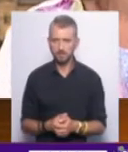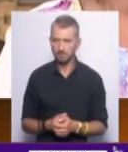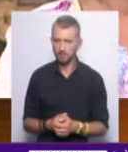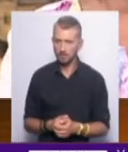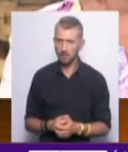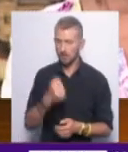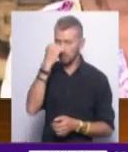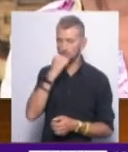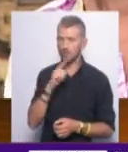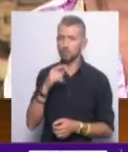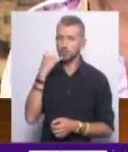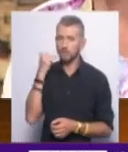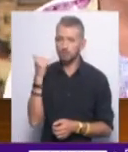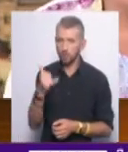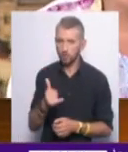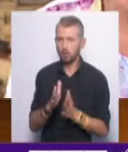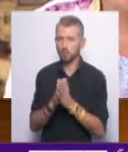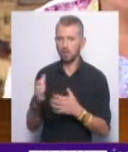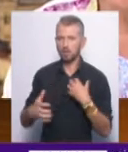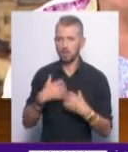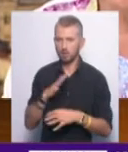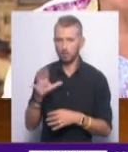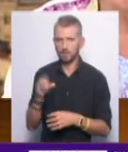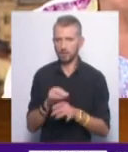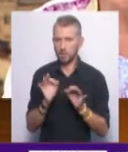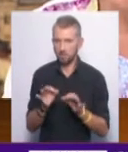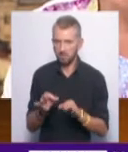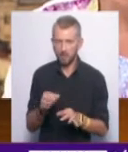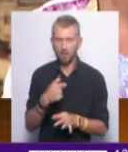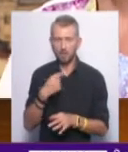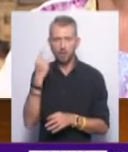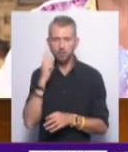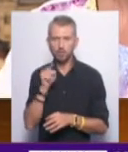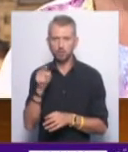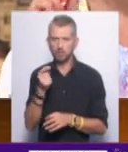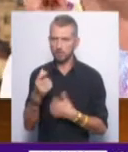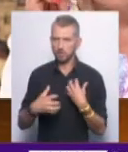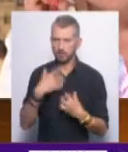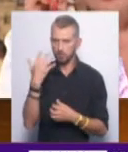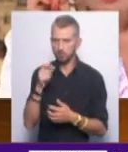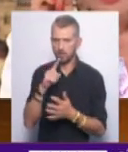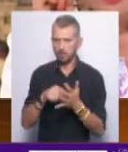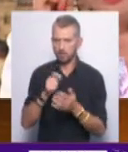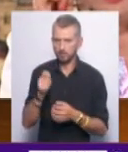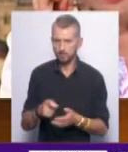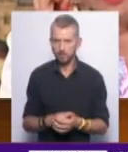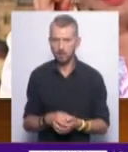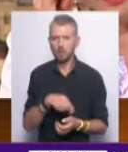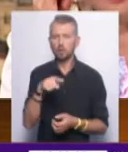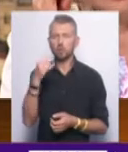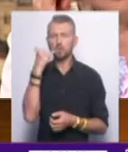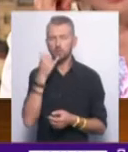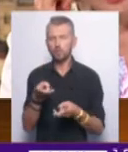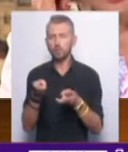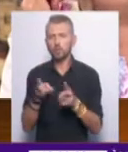Дякуємо, що зателефонували. Будь ласка, не хвилюйтеся, все нормально. Я чула, що ви трішки хвилювалися, коли ставили питання. Номер телефону